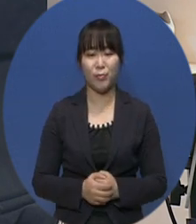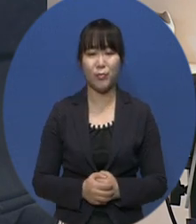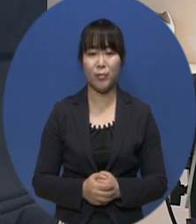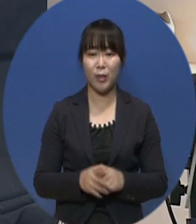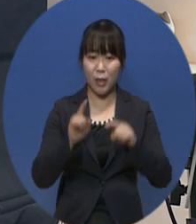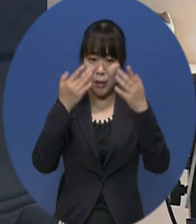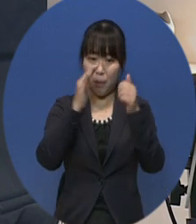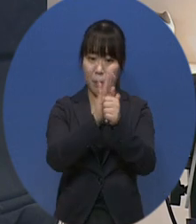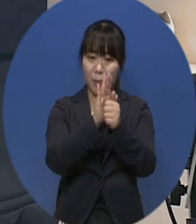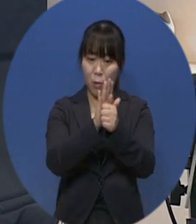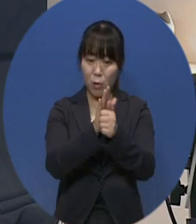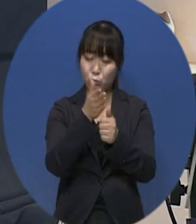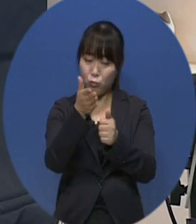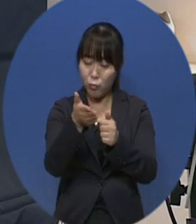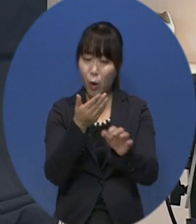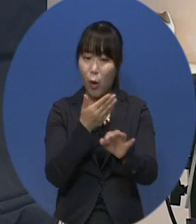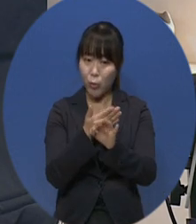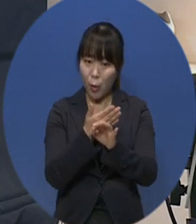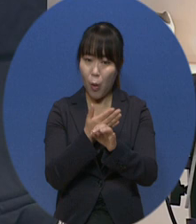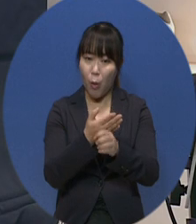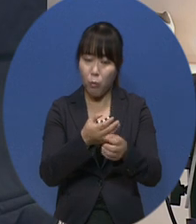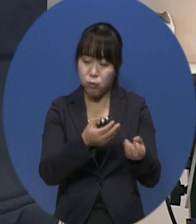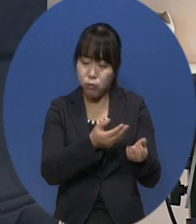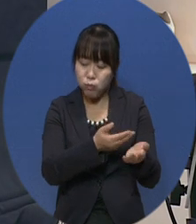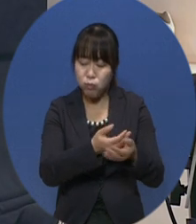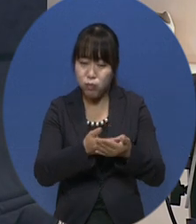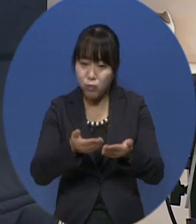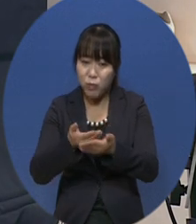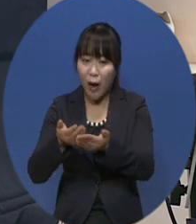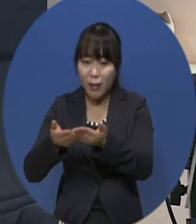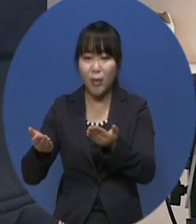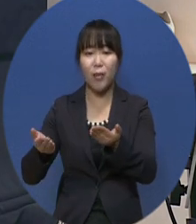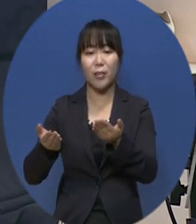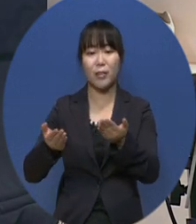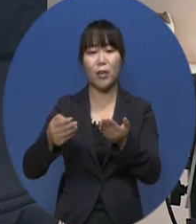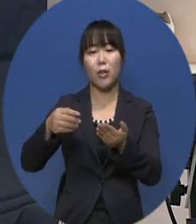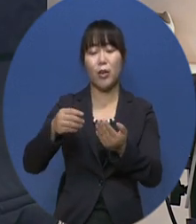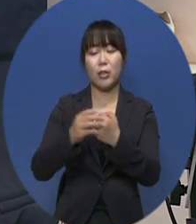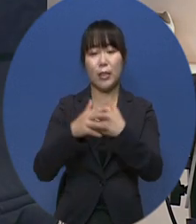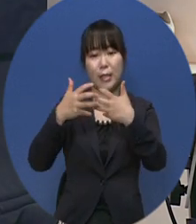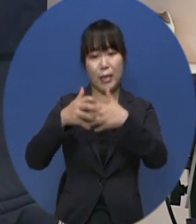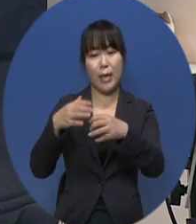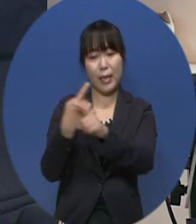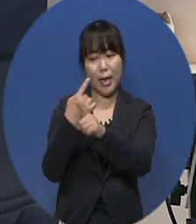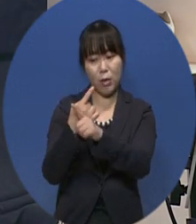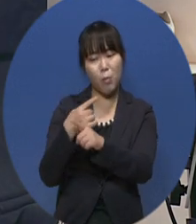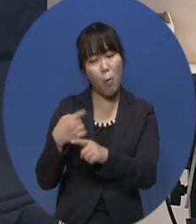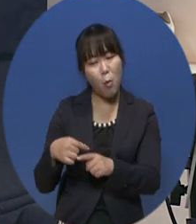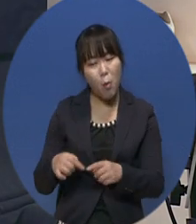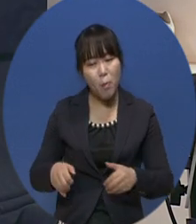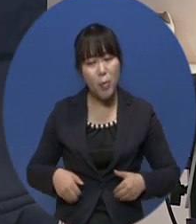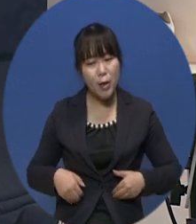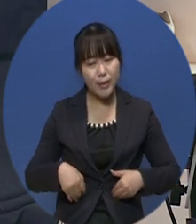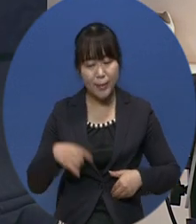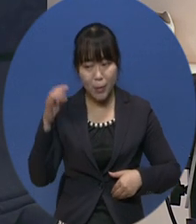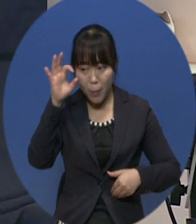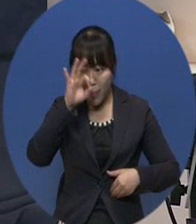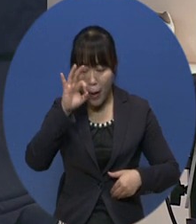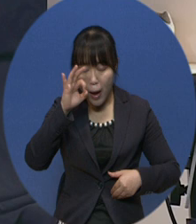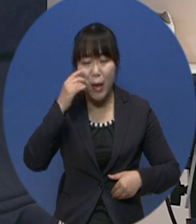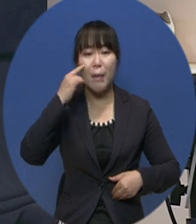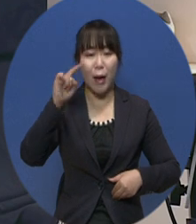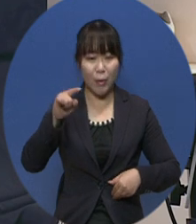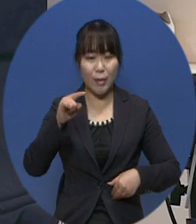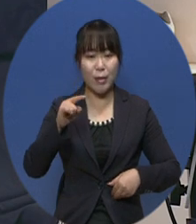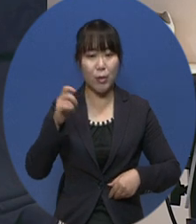네. 지원을 해주면서 그 보급을 해서 거기서 네. 이제 그 로봇의 개선점을 찾아내게 하고 또 그걸수록